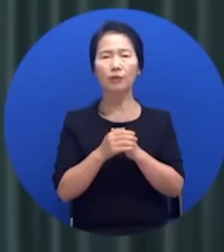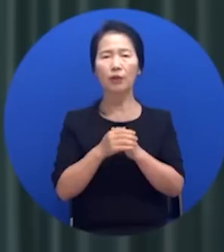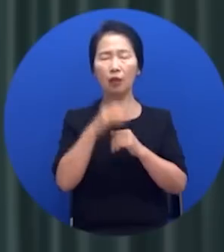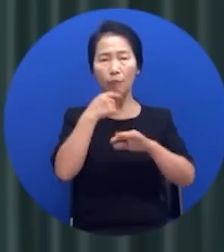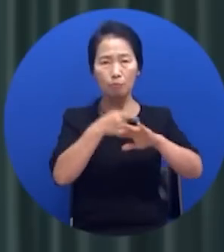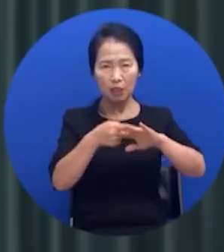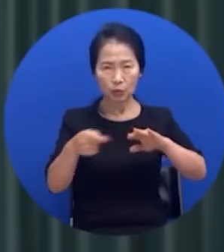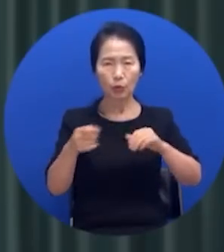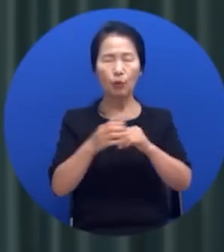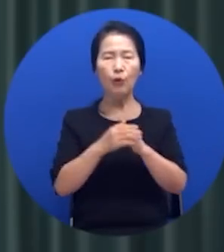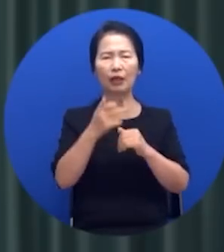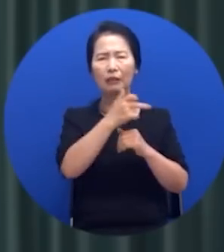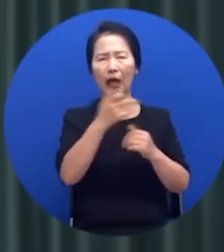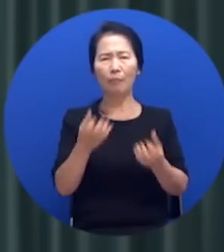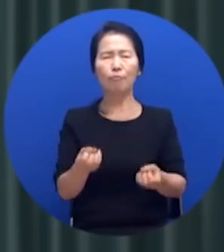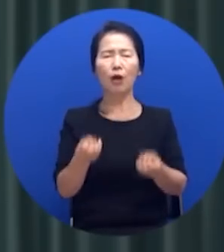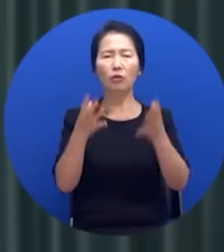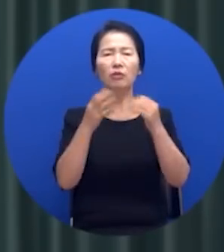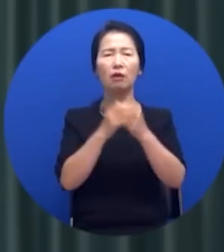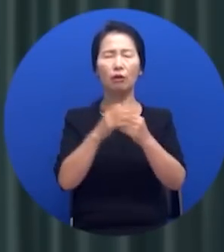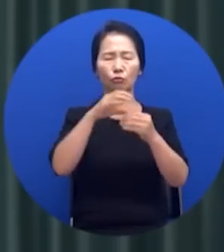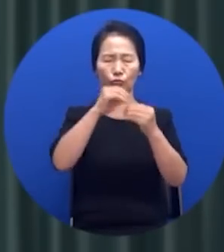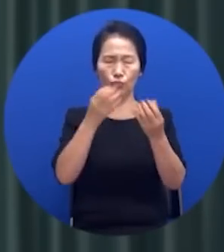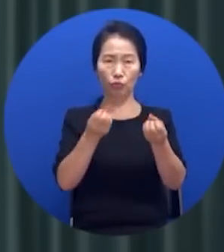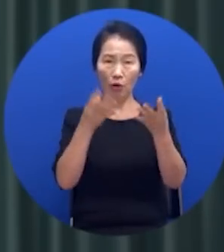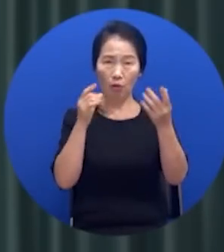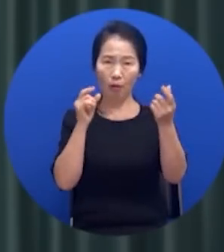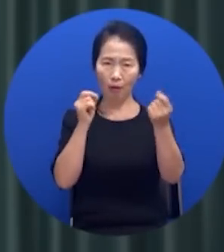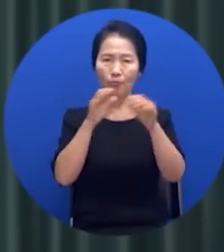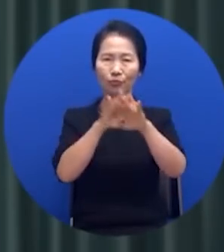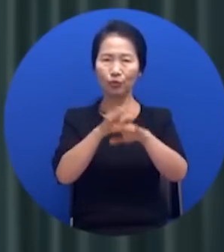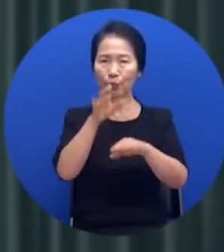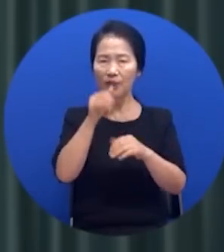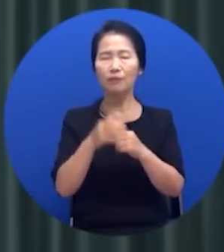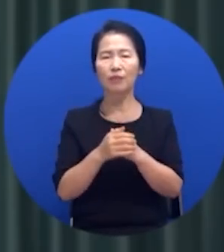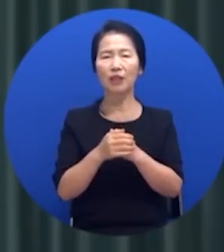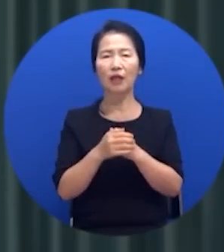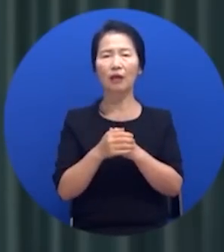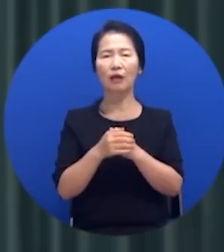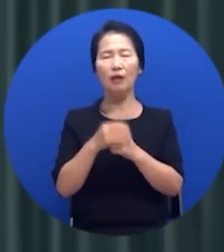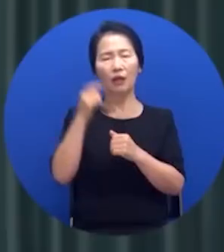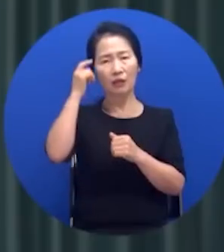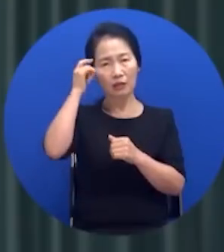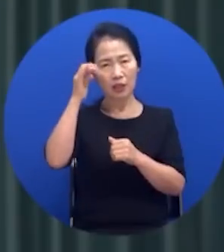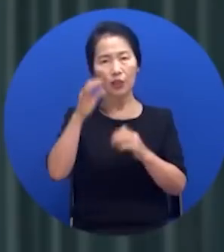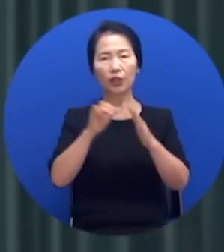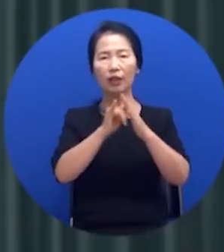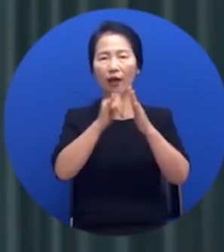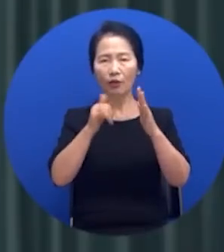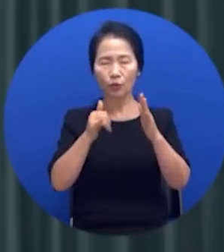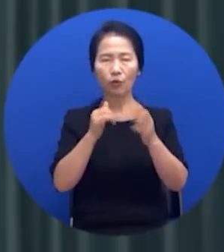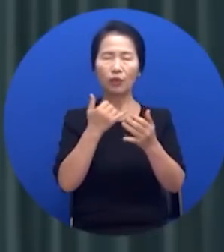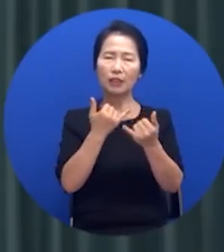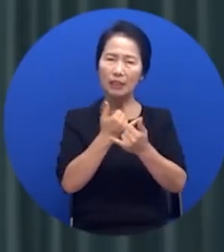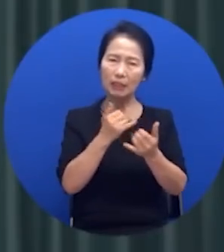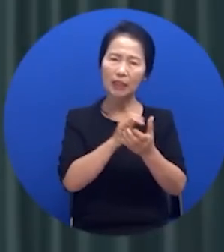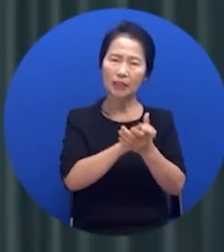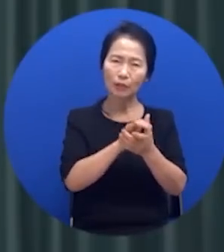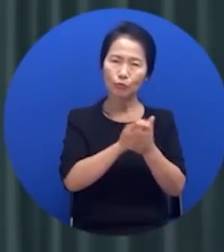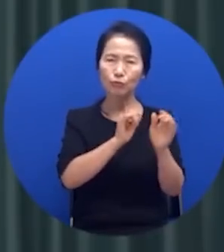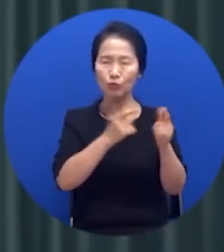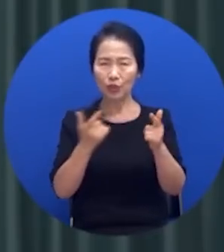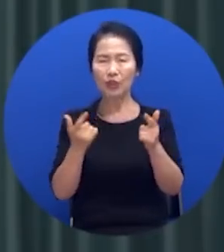민족의 대명절 한가위를 앞두고 있습니다. 그리운 가족과 친지, 친구들을